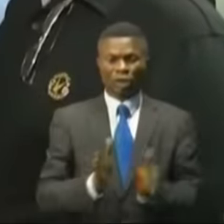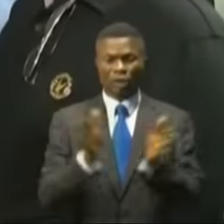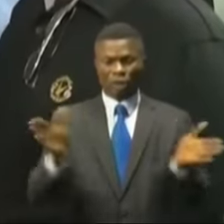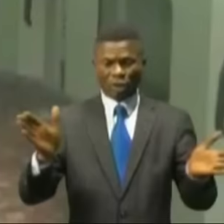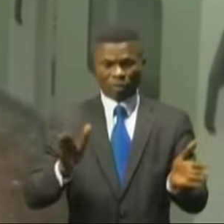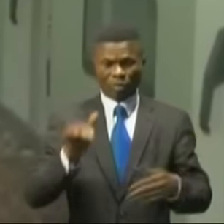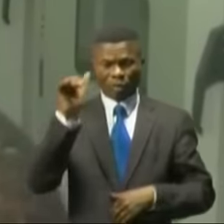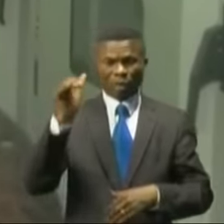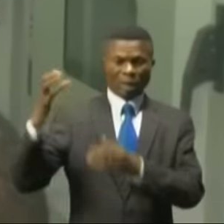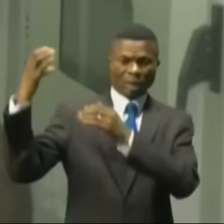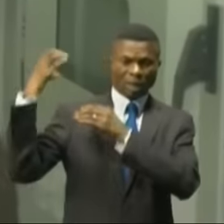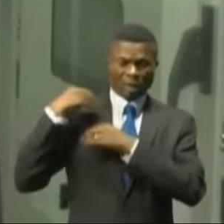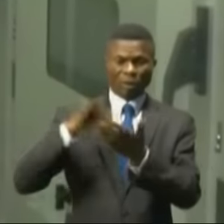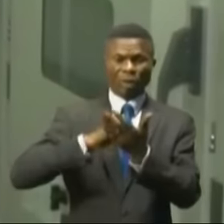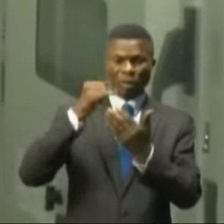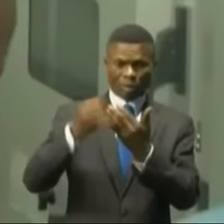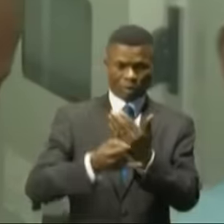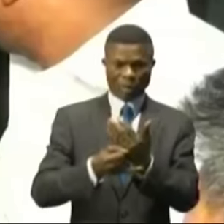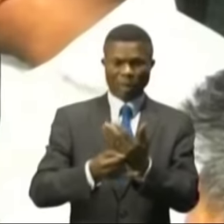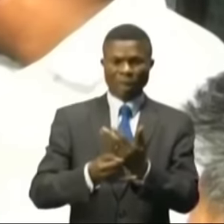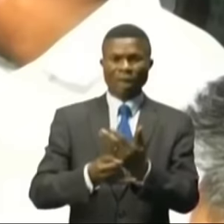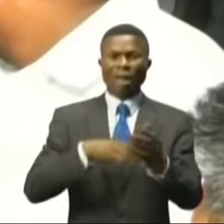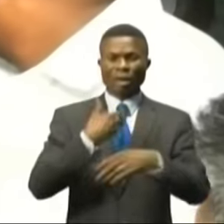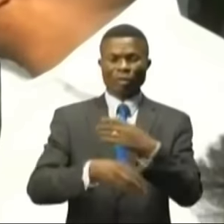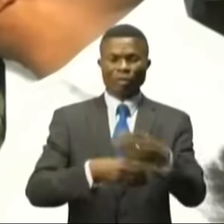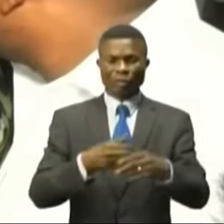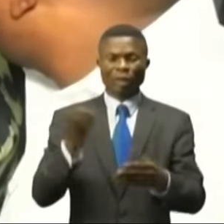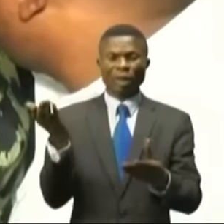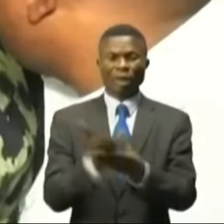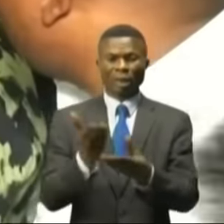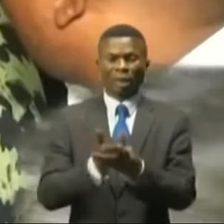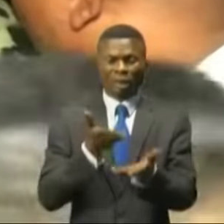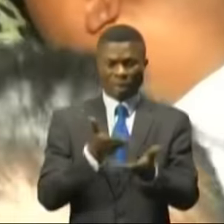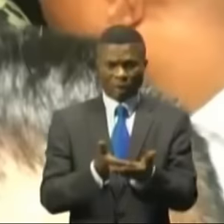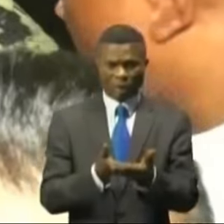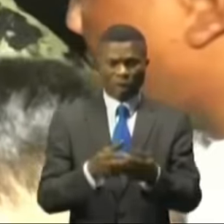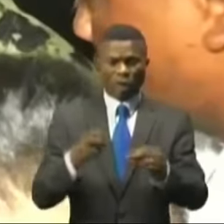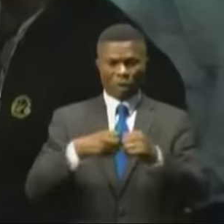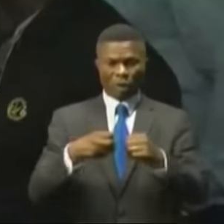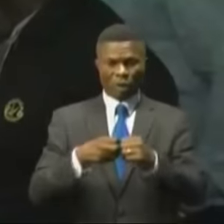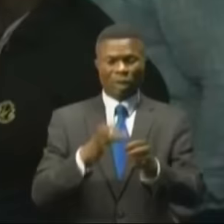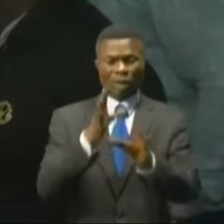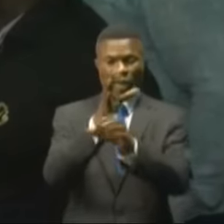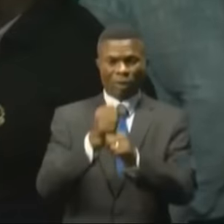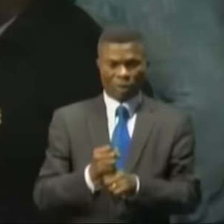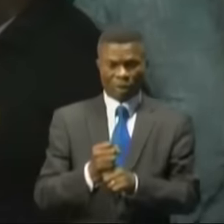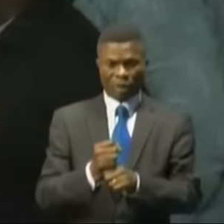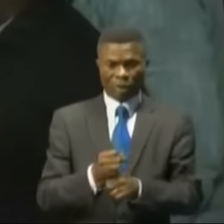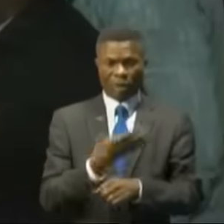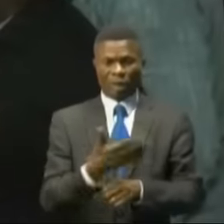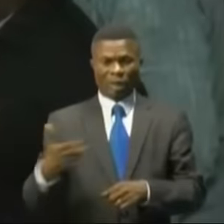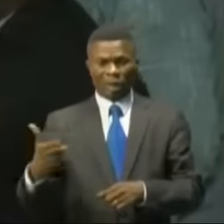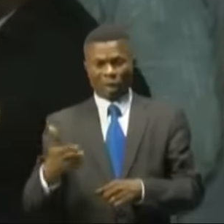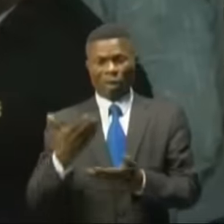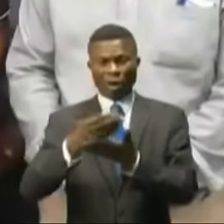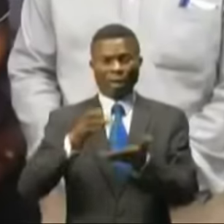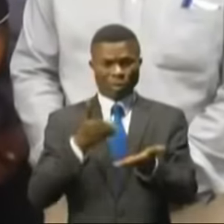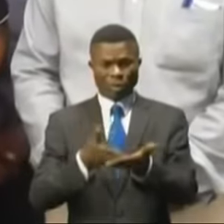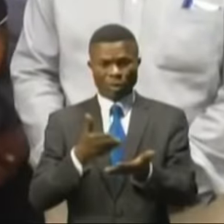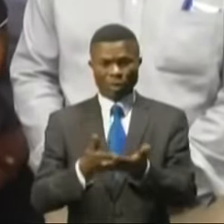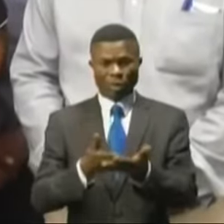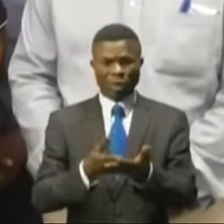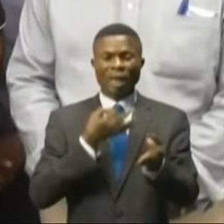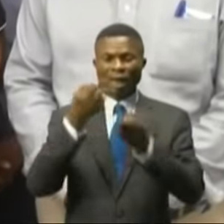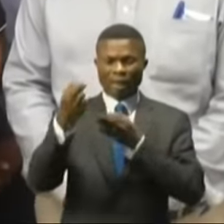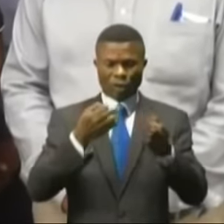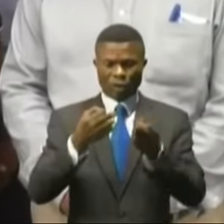directeur en charge de ces projets, réalisé par le contractant Shanghai Electrics, a réceptionné les infrastructures de cette phase dont il